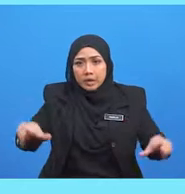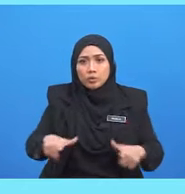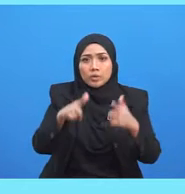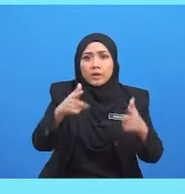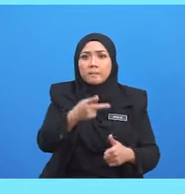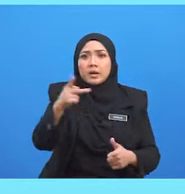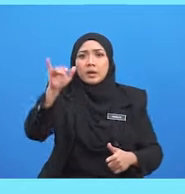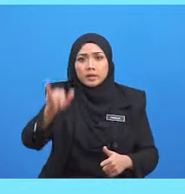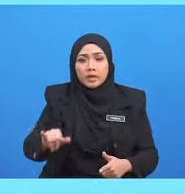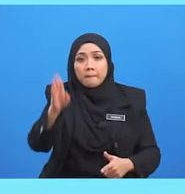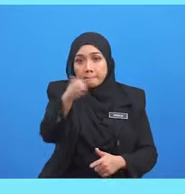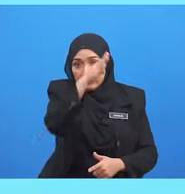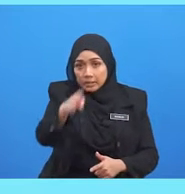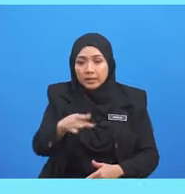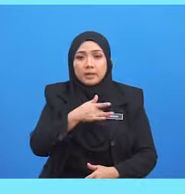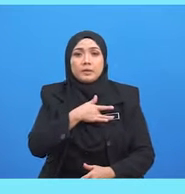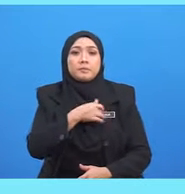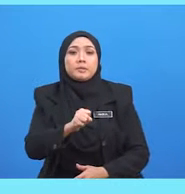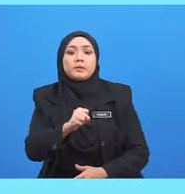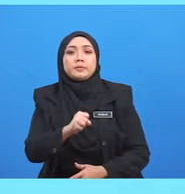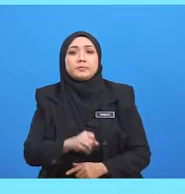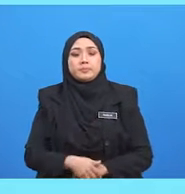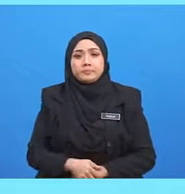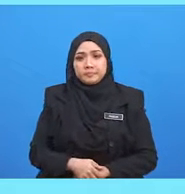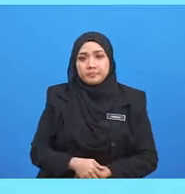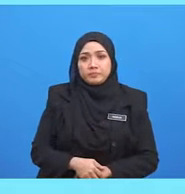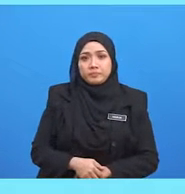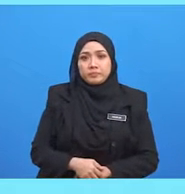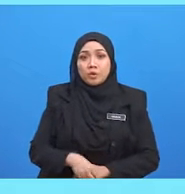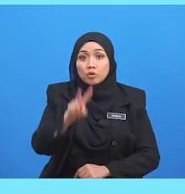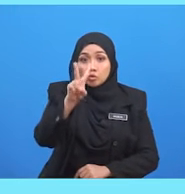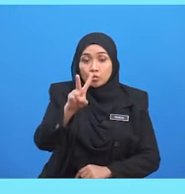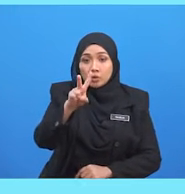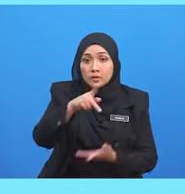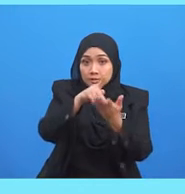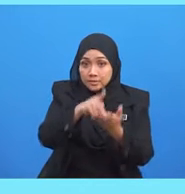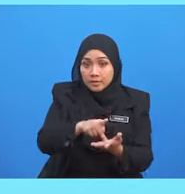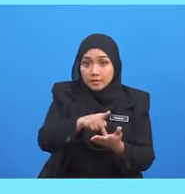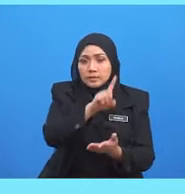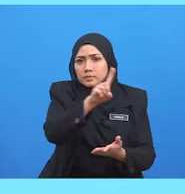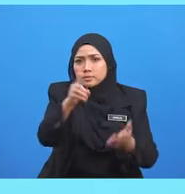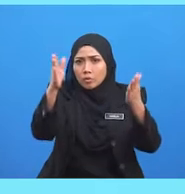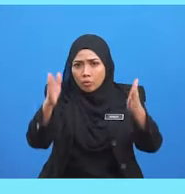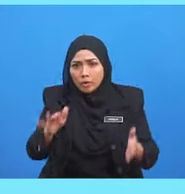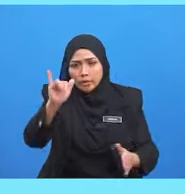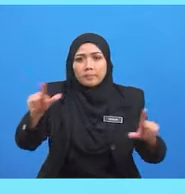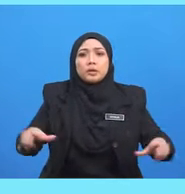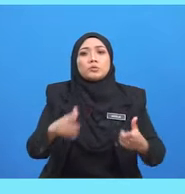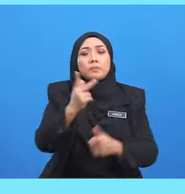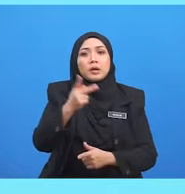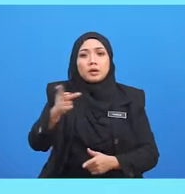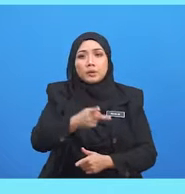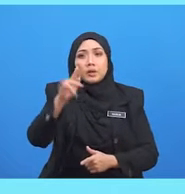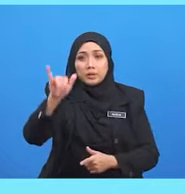melakukan perkara yang membatalkan iman. Jawapannya ialah dua kesan seseorang yang